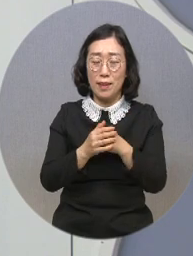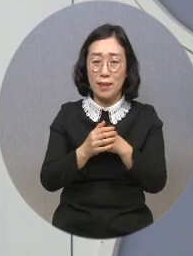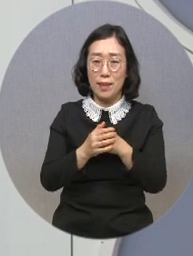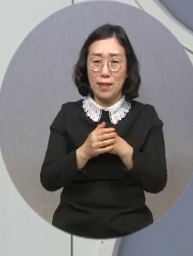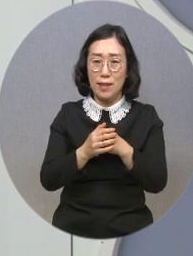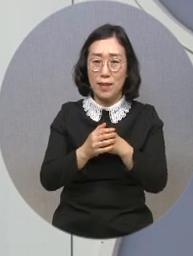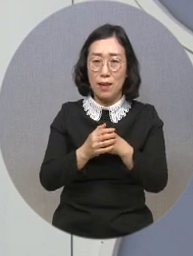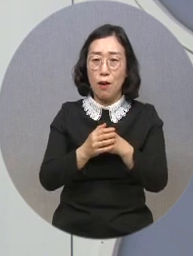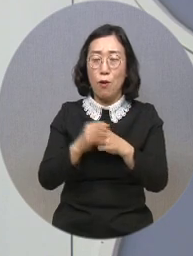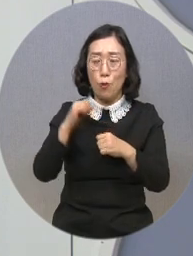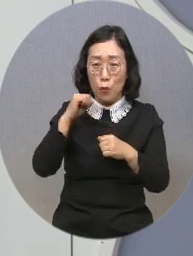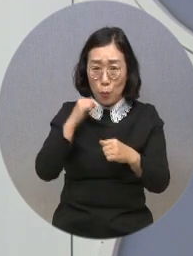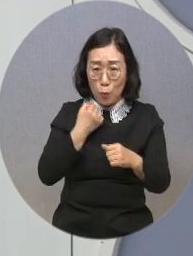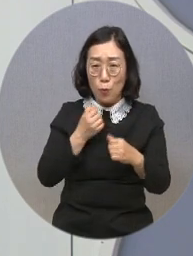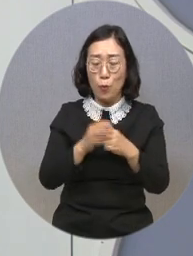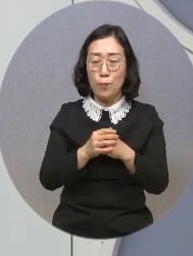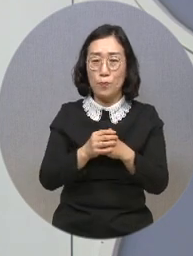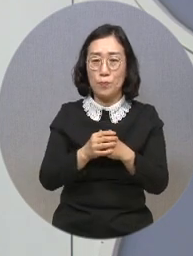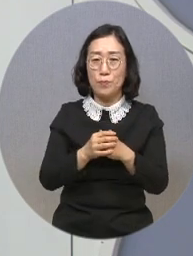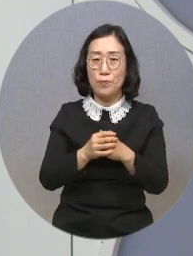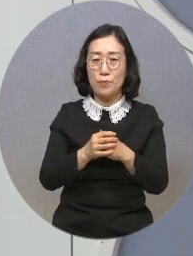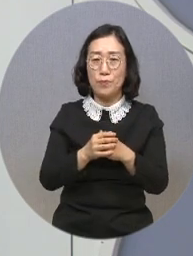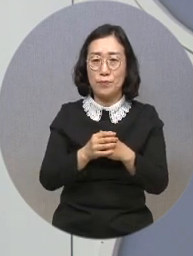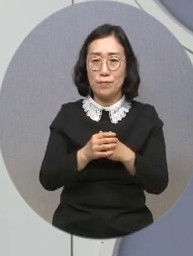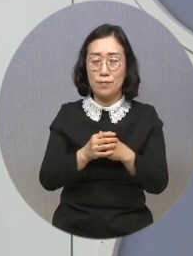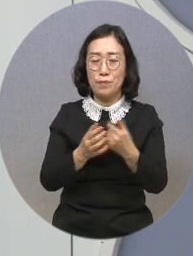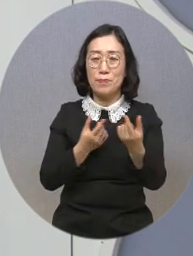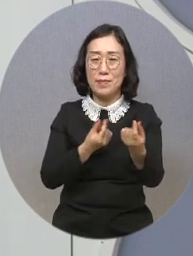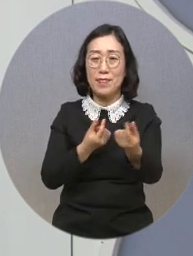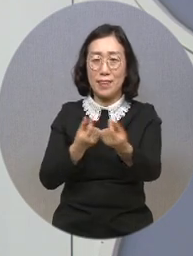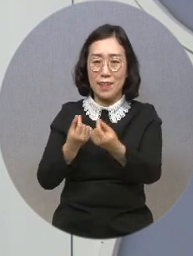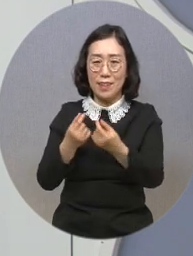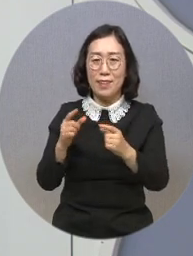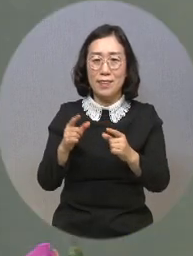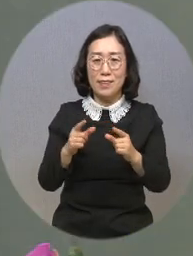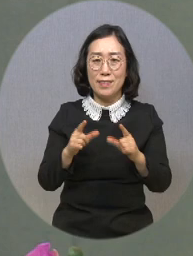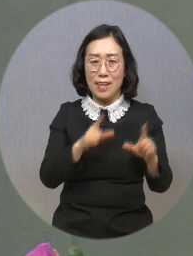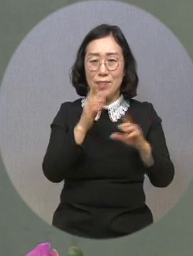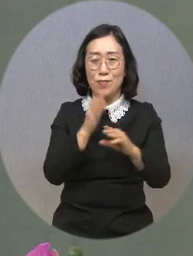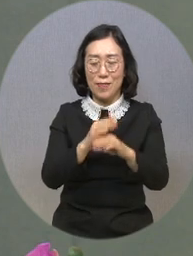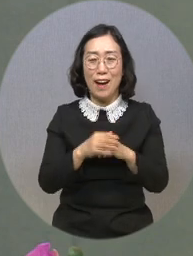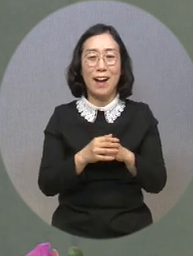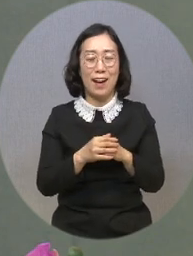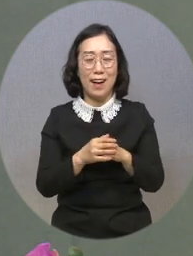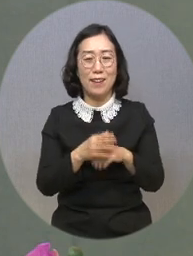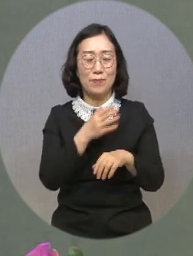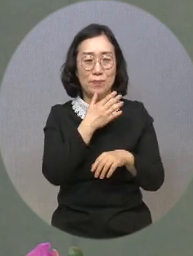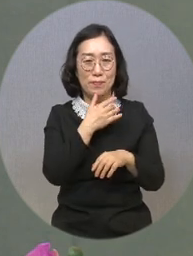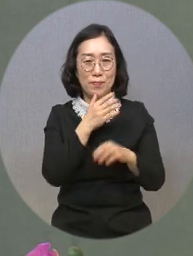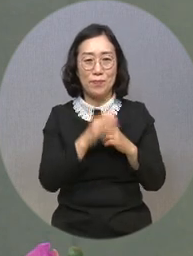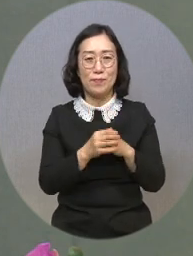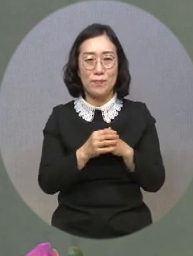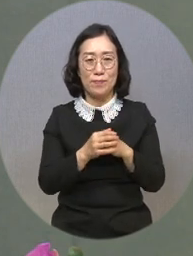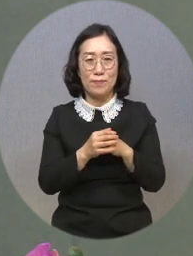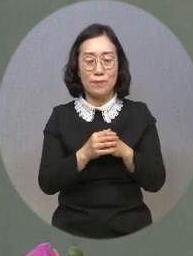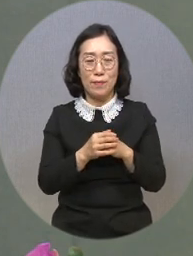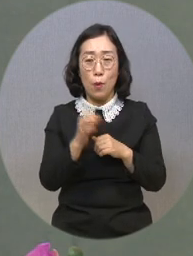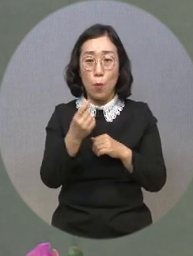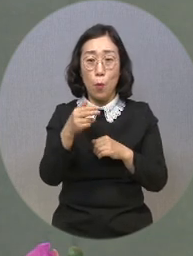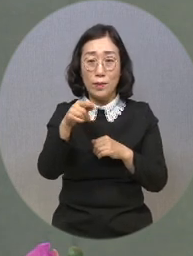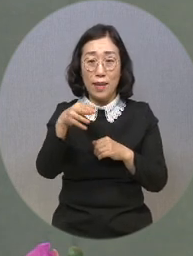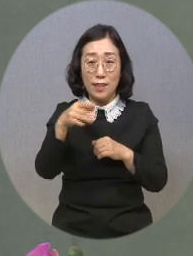제약 속에서 거의 뭐 어렵게 이렇게 지내고 있습니다. 아, 그러시구나. 네, 네. 그